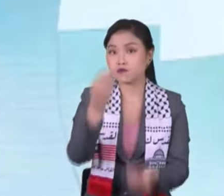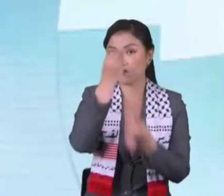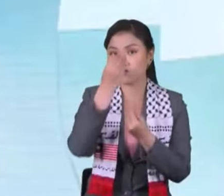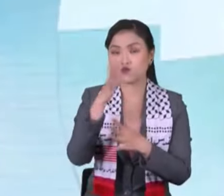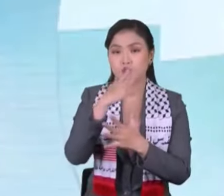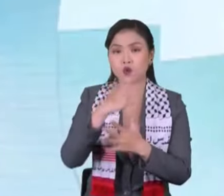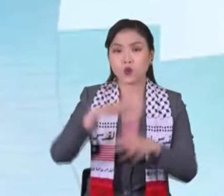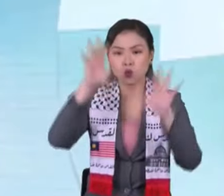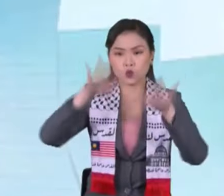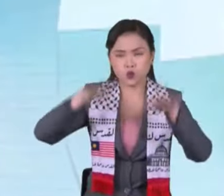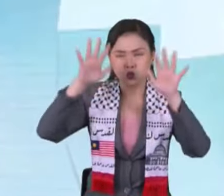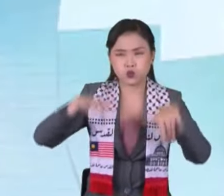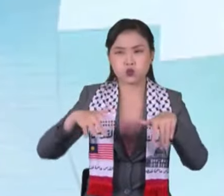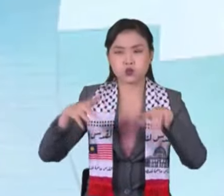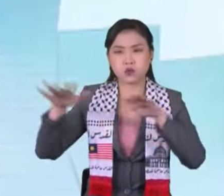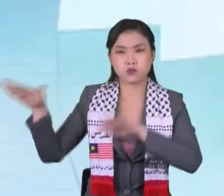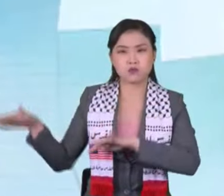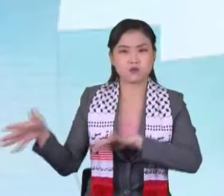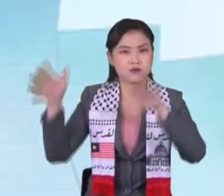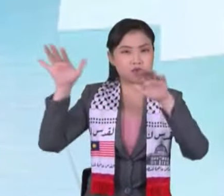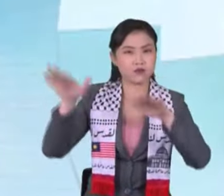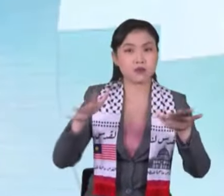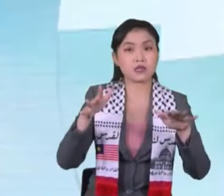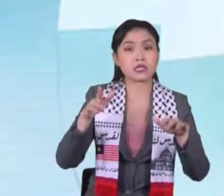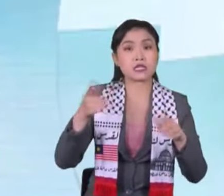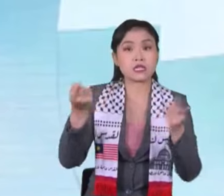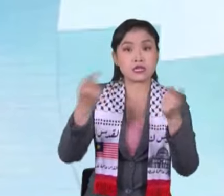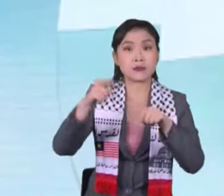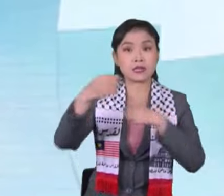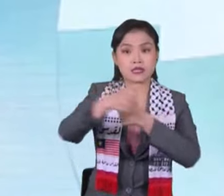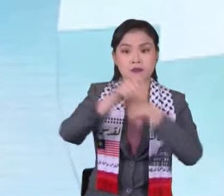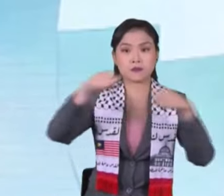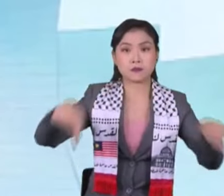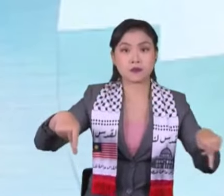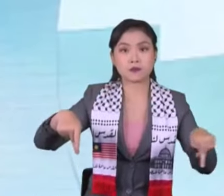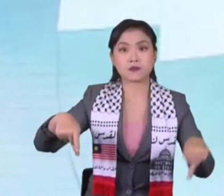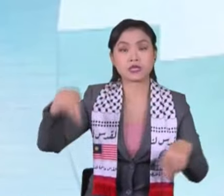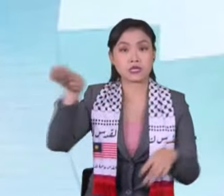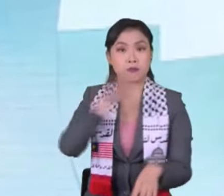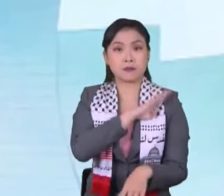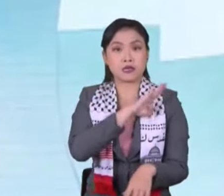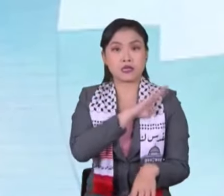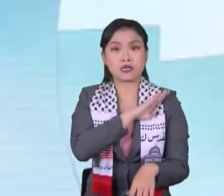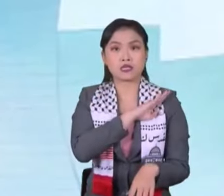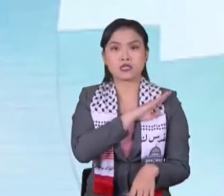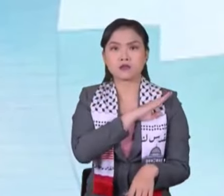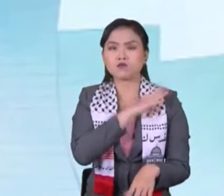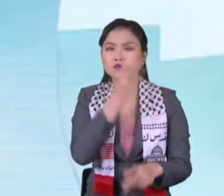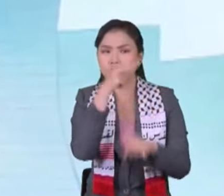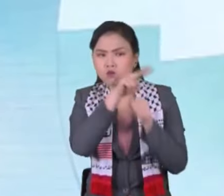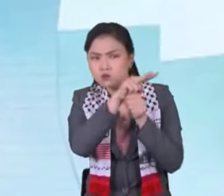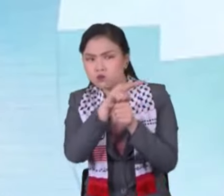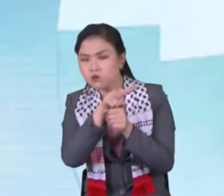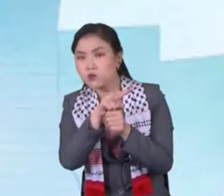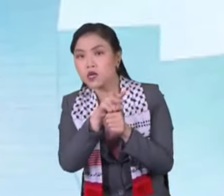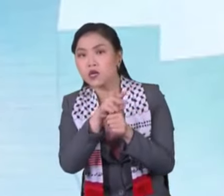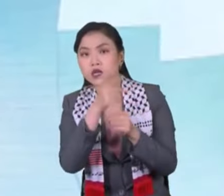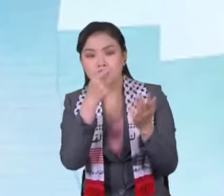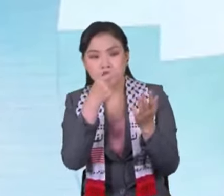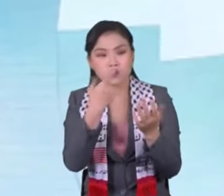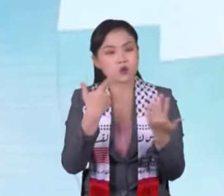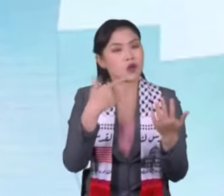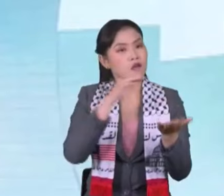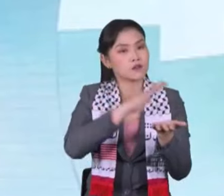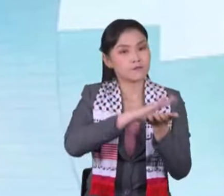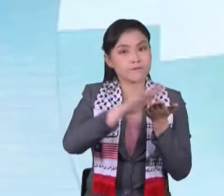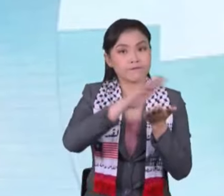Perkembangan ribut dan hujan lebat yang berlaku di Pangsapuri Putrajaya Bangsar, hasil tinjauan pihak RTM mendapati kerja-kerja